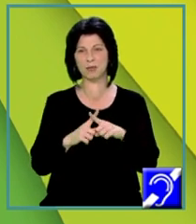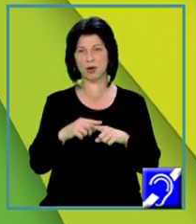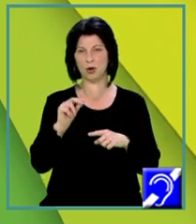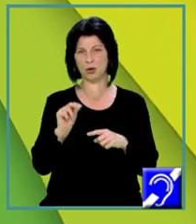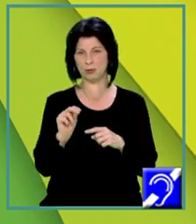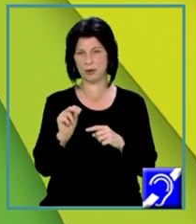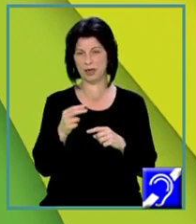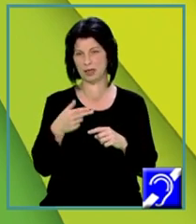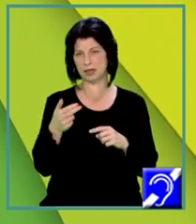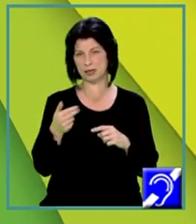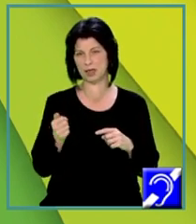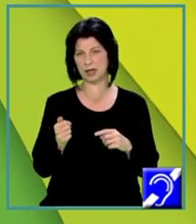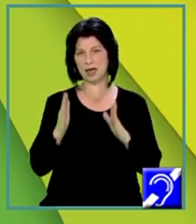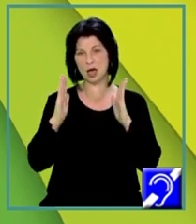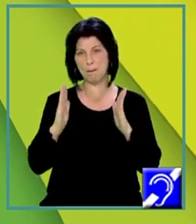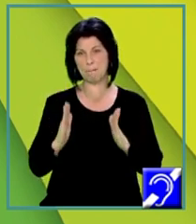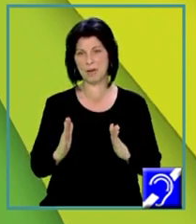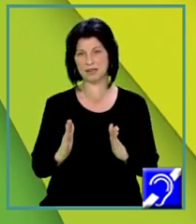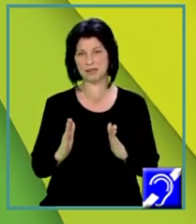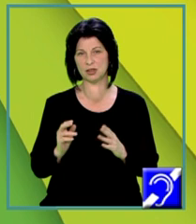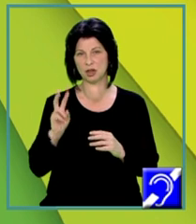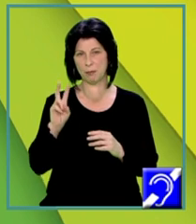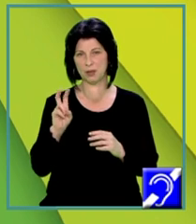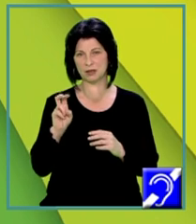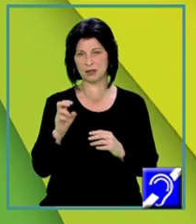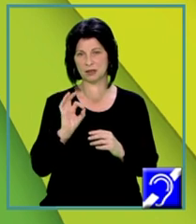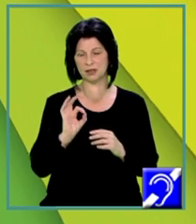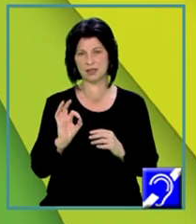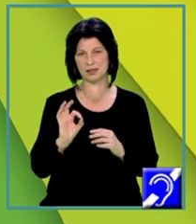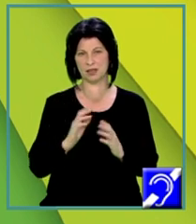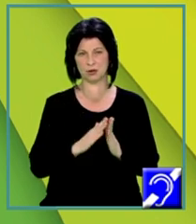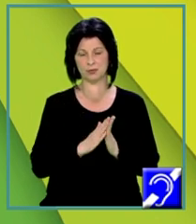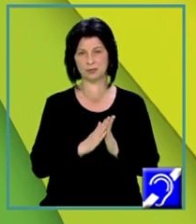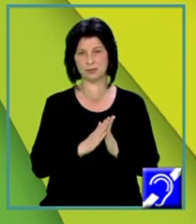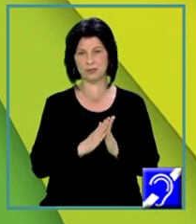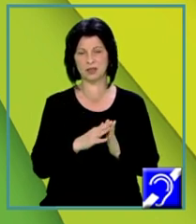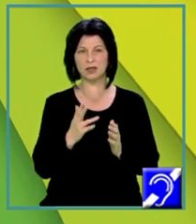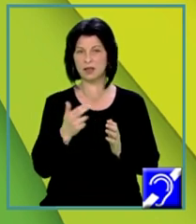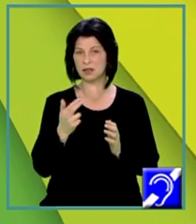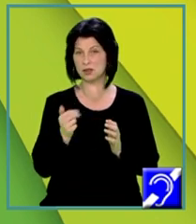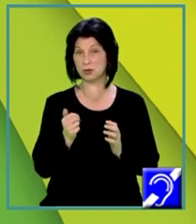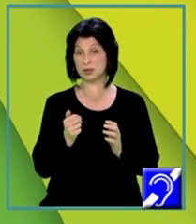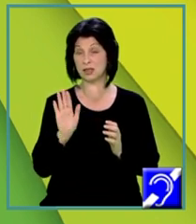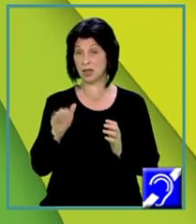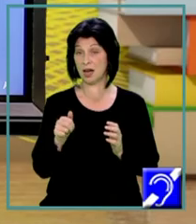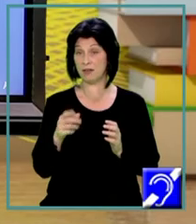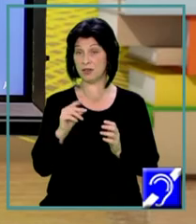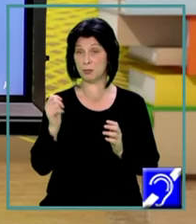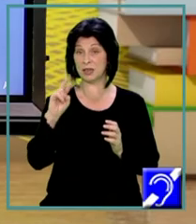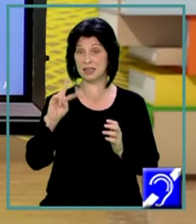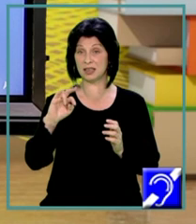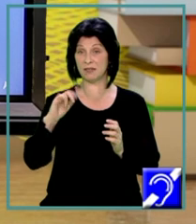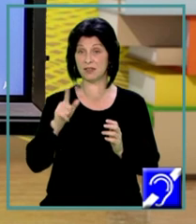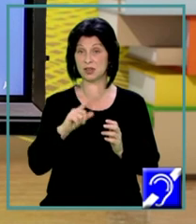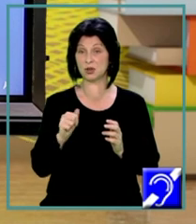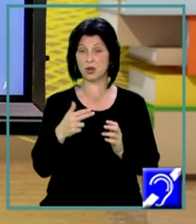pătrată zero Prin urmare avem divizori ai grijă rău în acest inel un